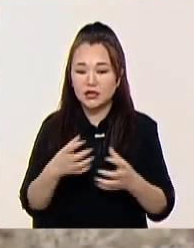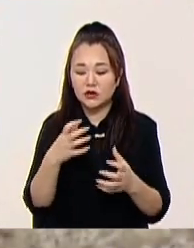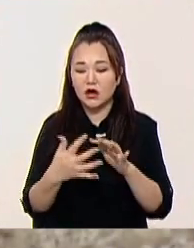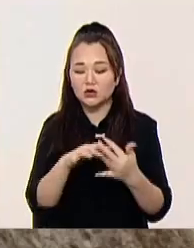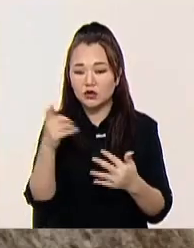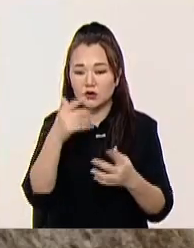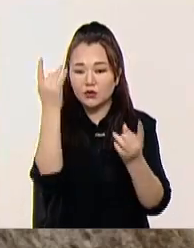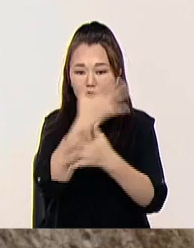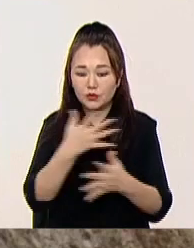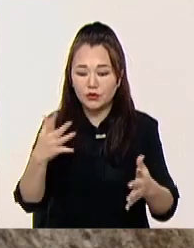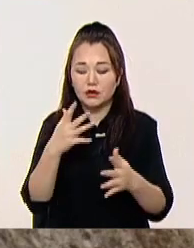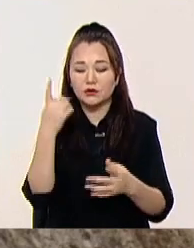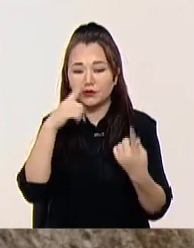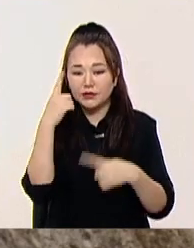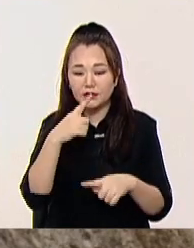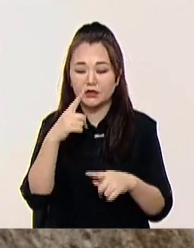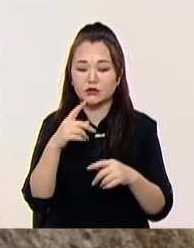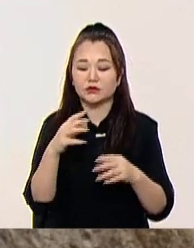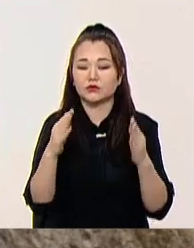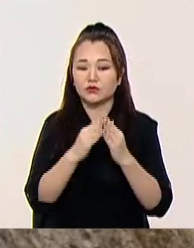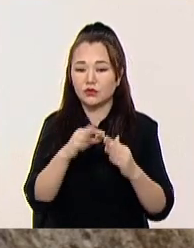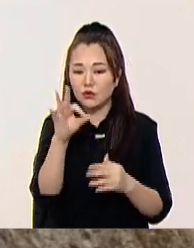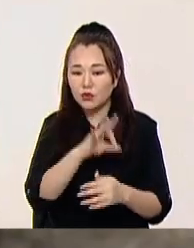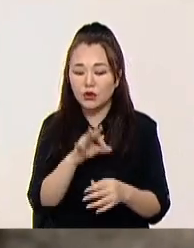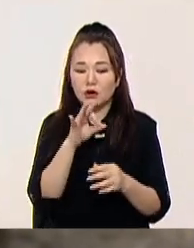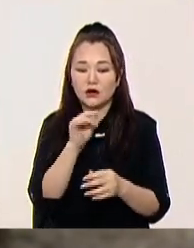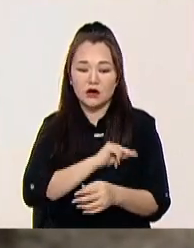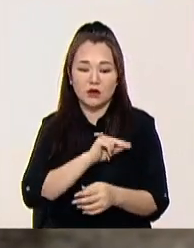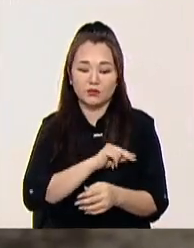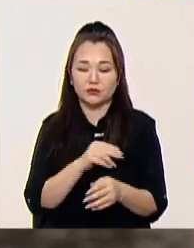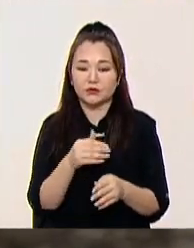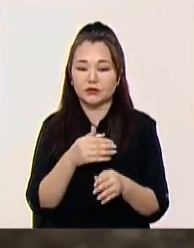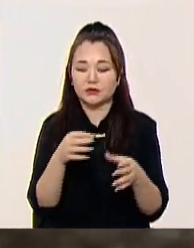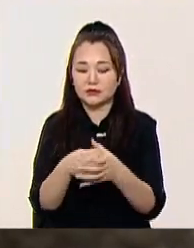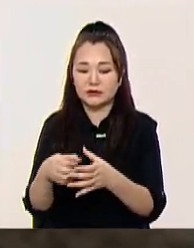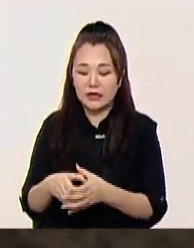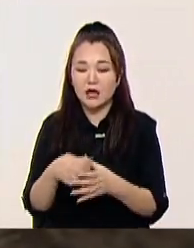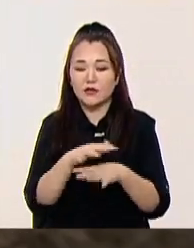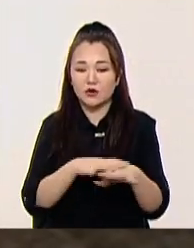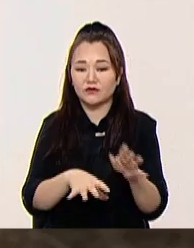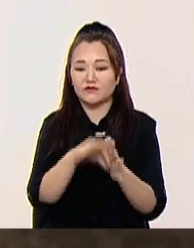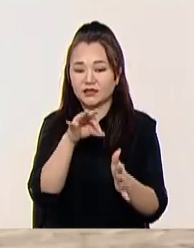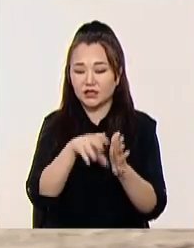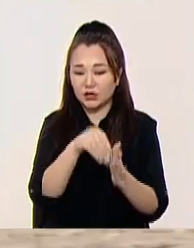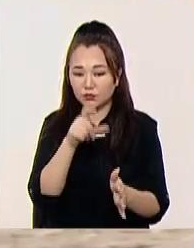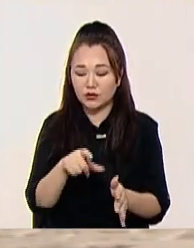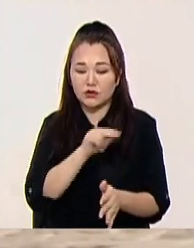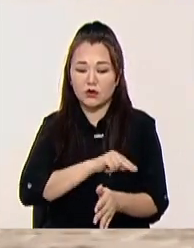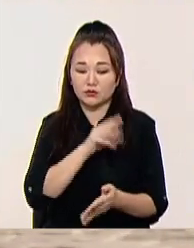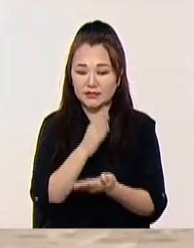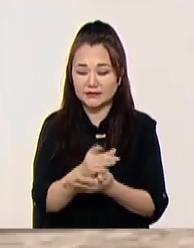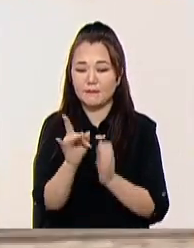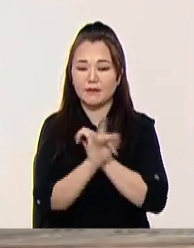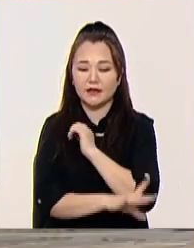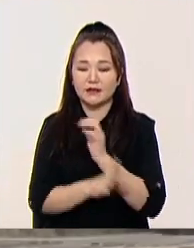шаруашылығы, мәдениет және өнер, тұрғын үй қызметтері сияқты салаларда жұмыс істейтіндерді жатқызған. Халық қалаулысы үкіметке елде жұмысы бар кедейлердің